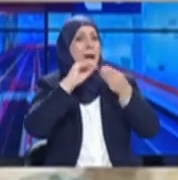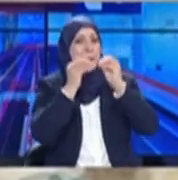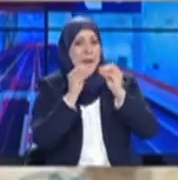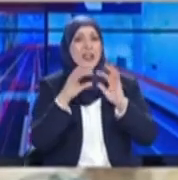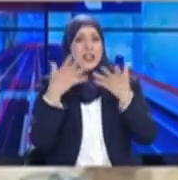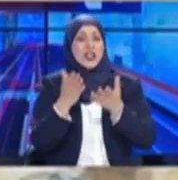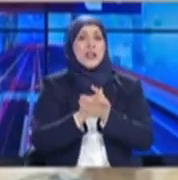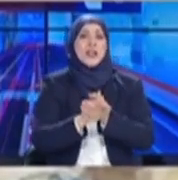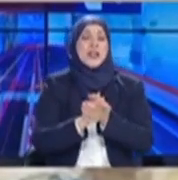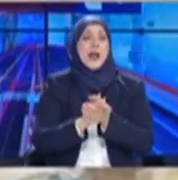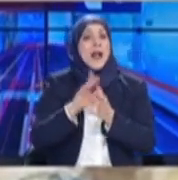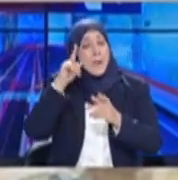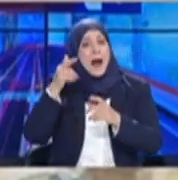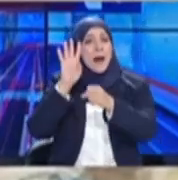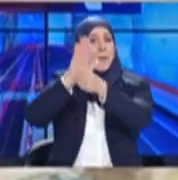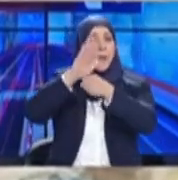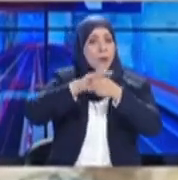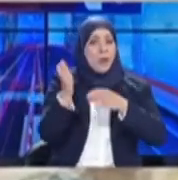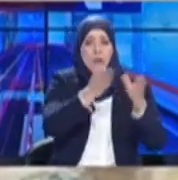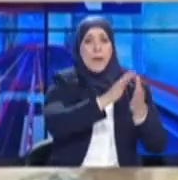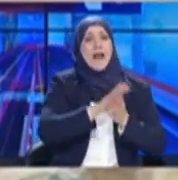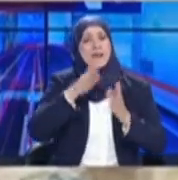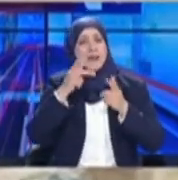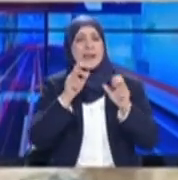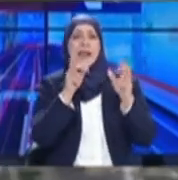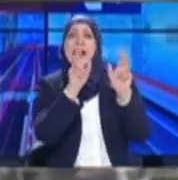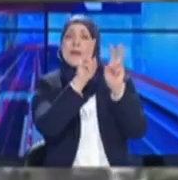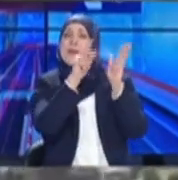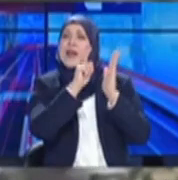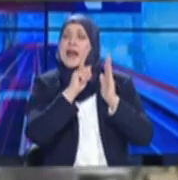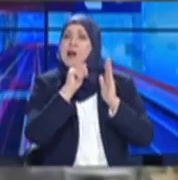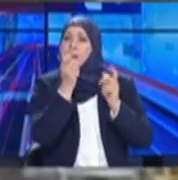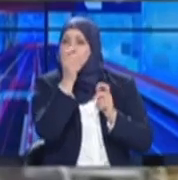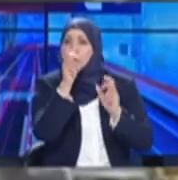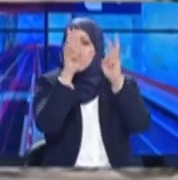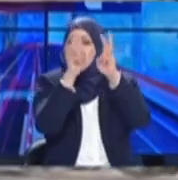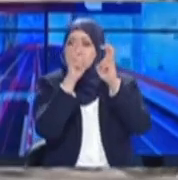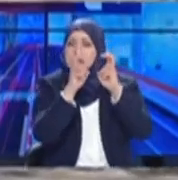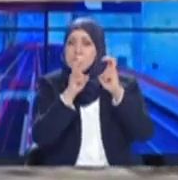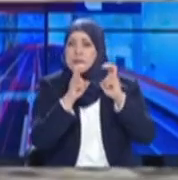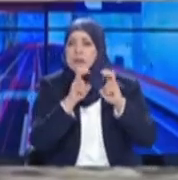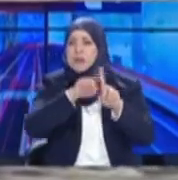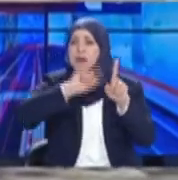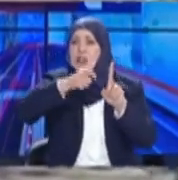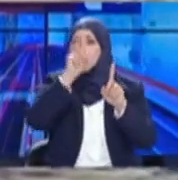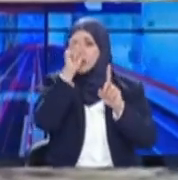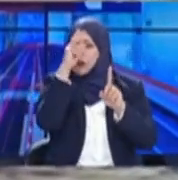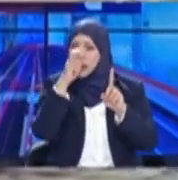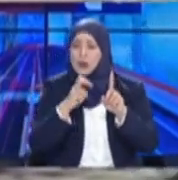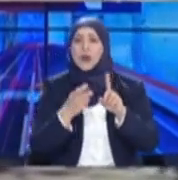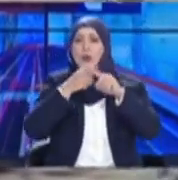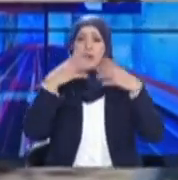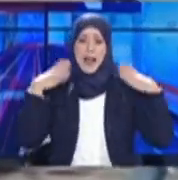التعامل مع الفضلات في ظل تدني اجور هم بعيدين ملابس الشغل او غياب الادويه شو بيوت راحه فيما يقع العمل